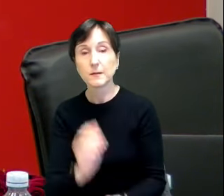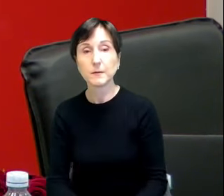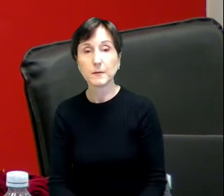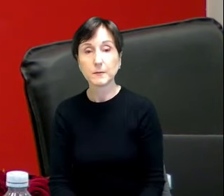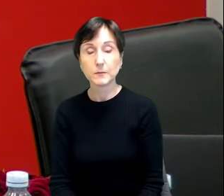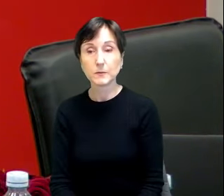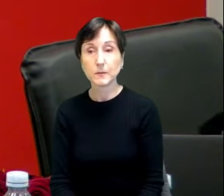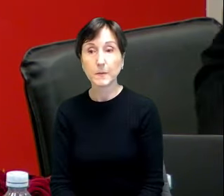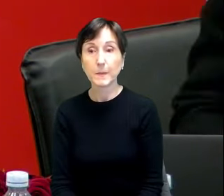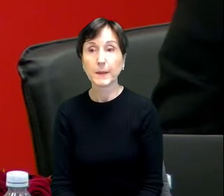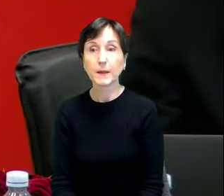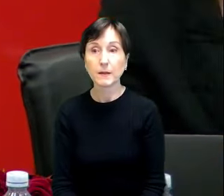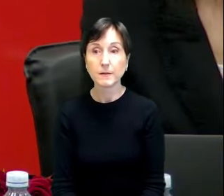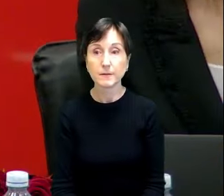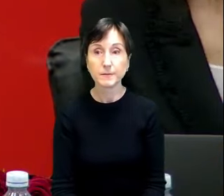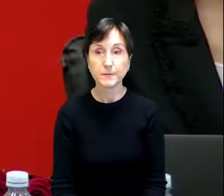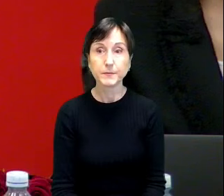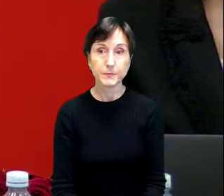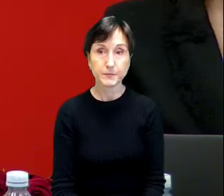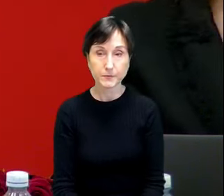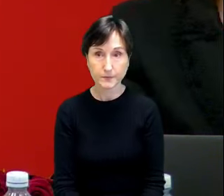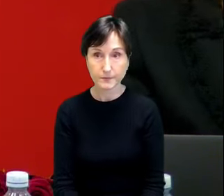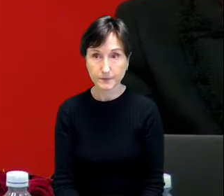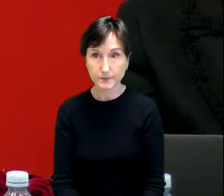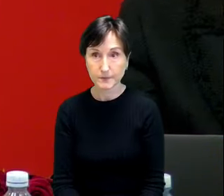pastebėjimus taip a